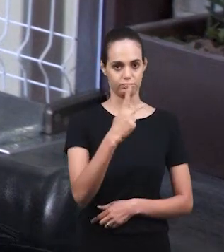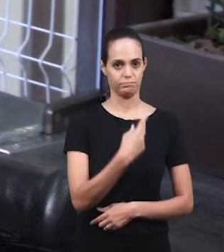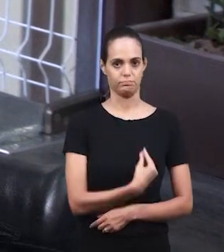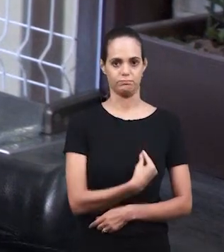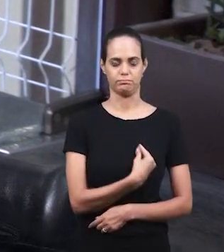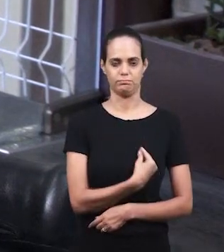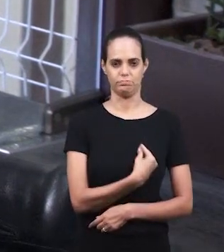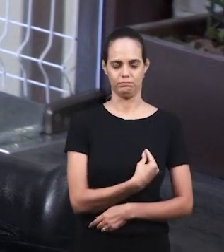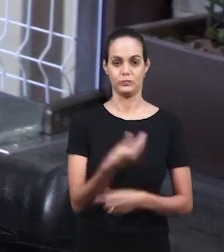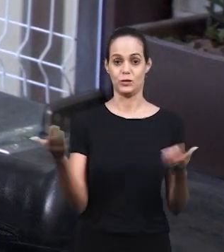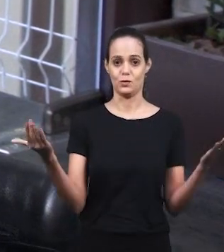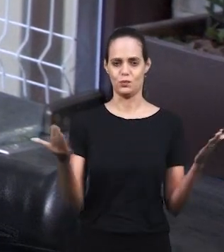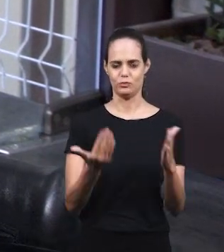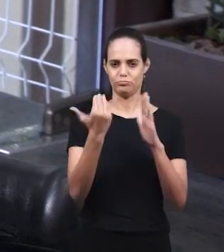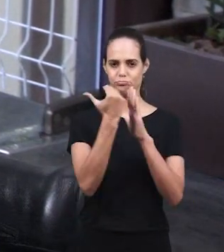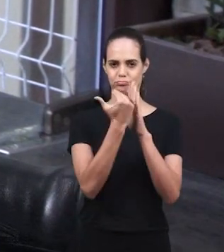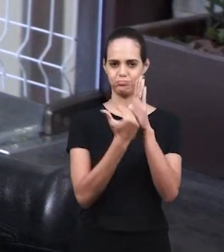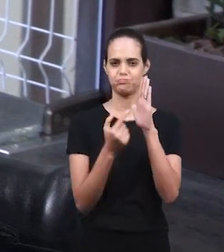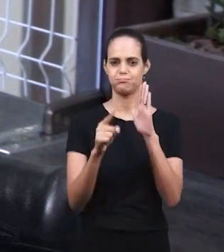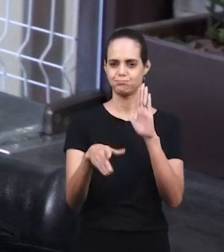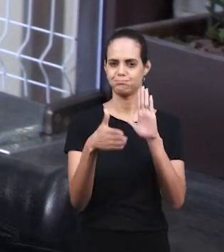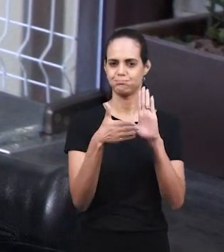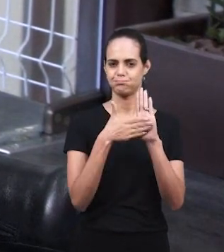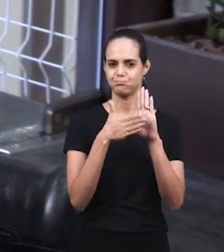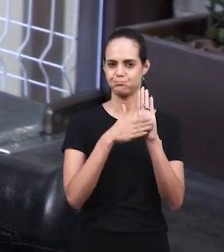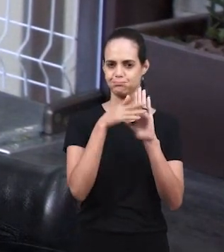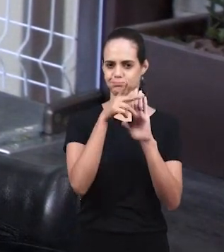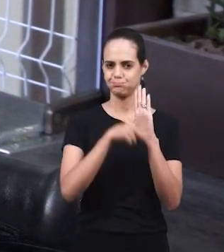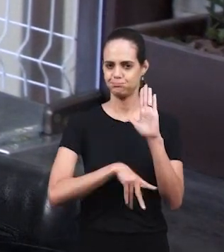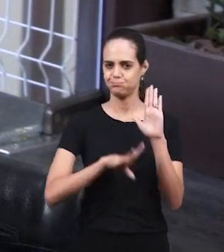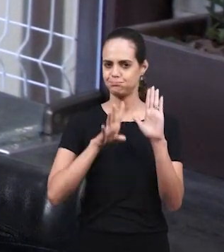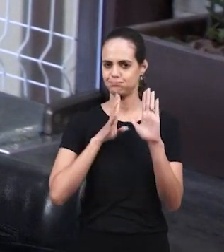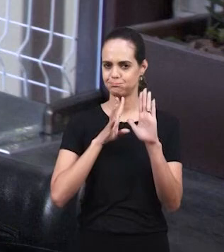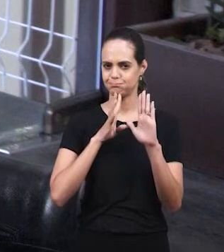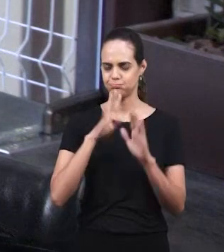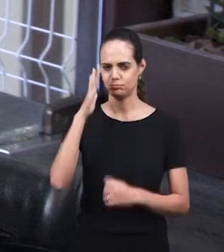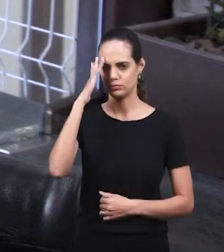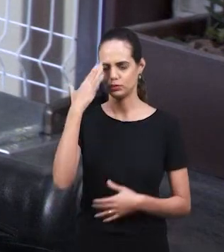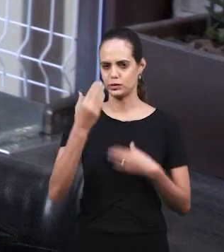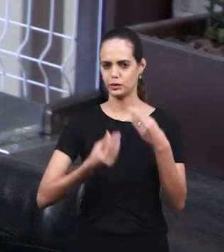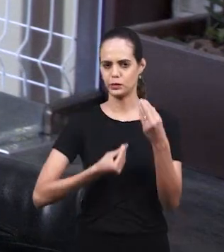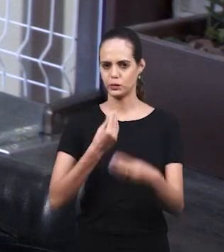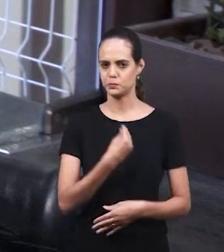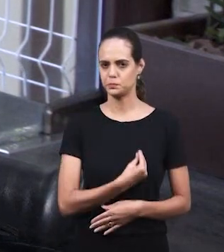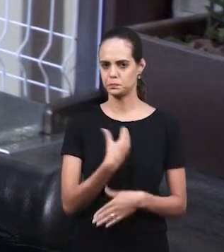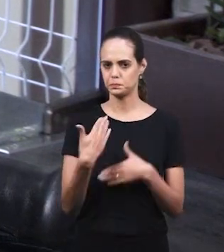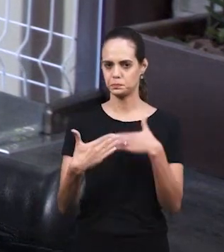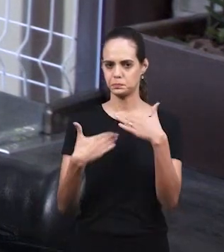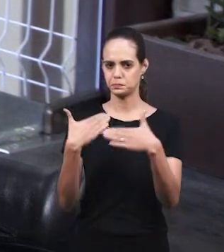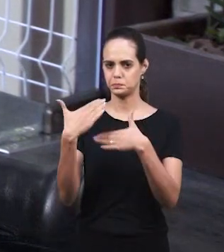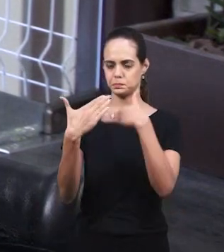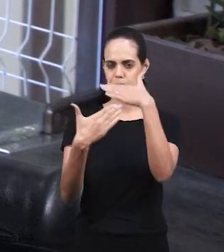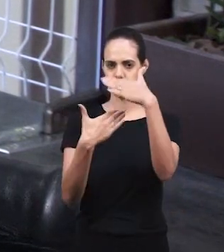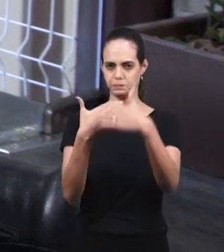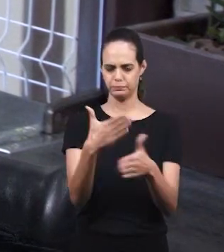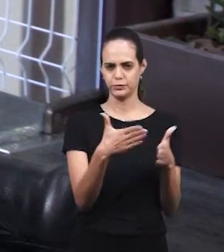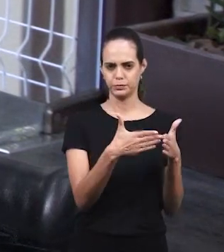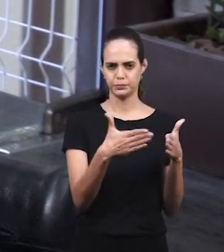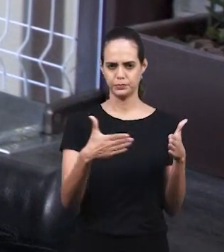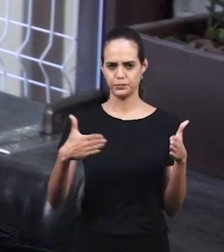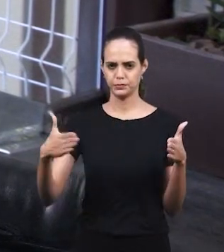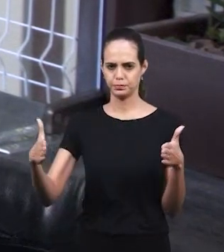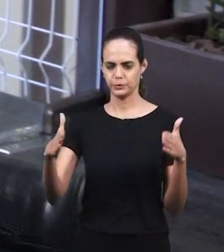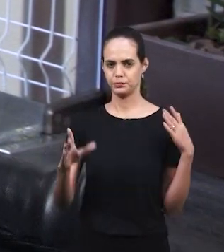votre vie. Et dans ce programme, vous allez connaître ce projet et comprendre comment participer de ce projet. Dans la